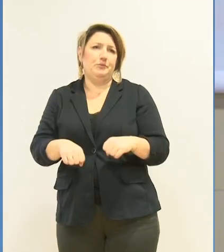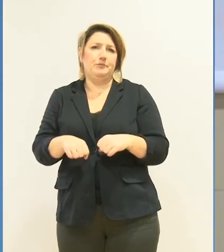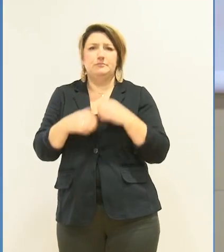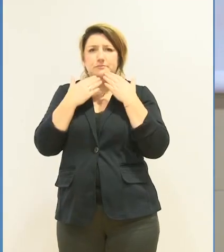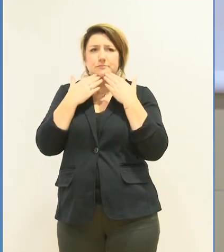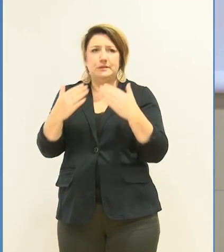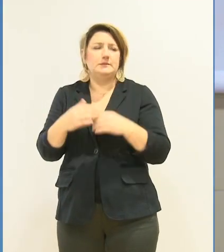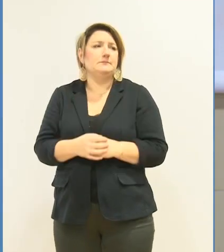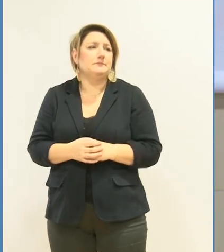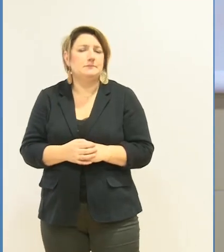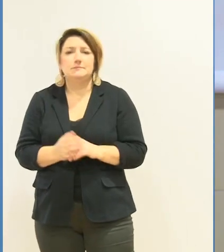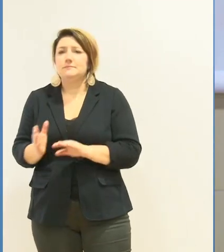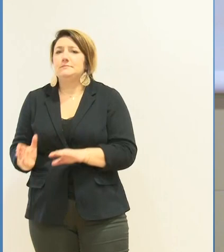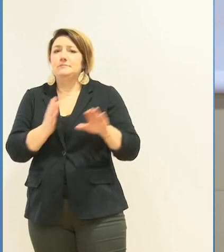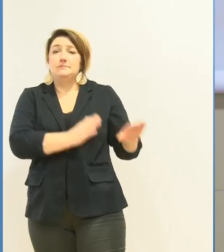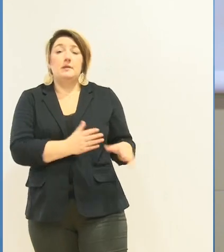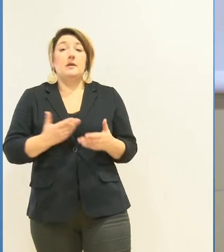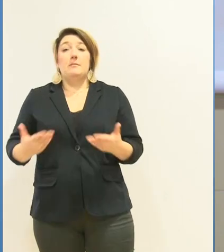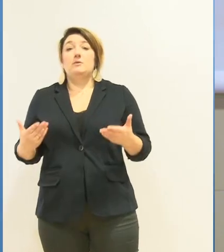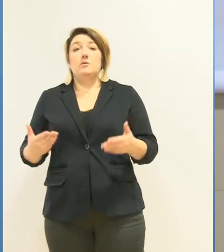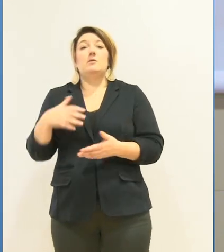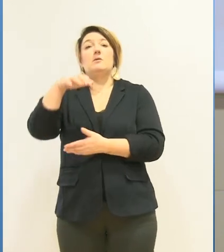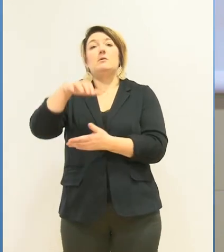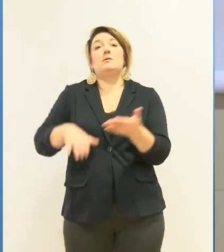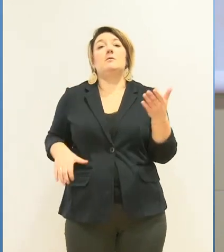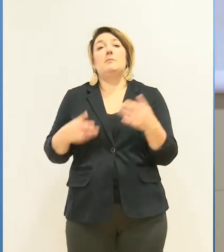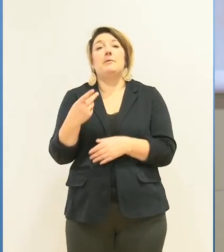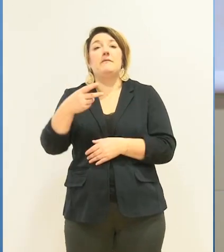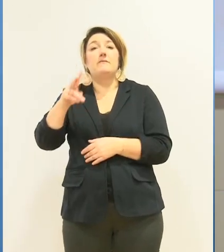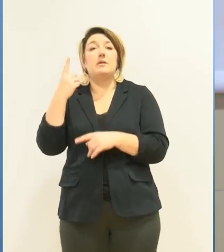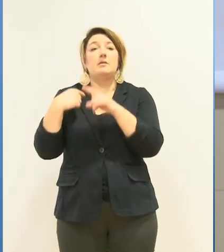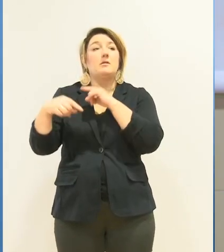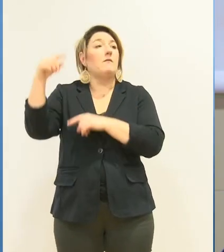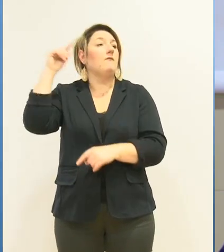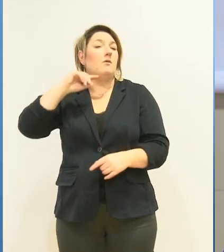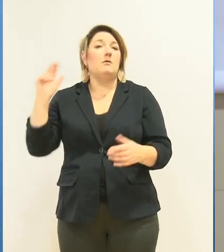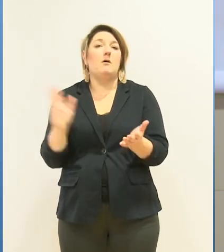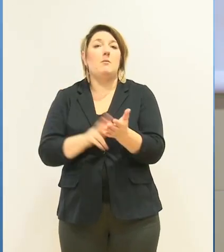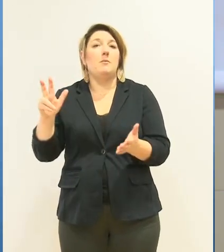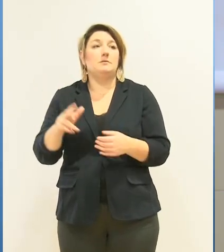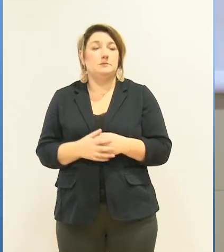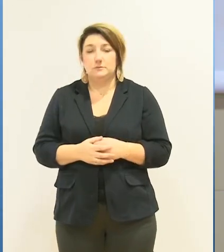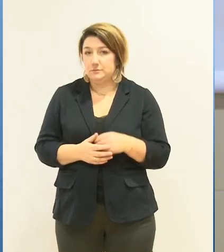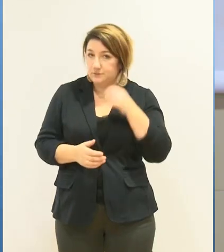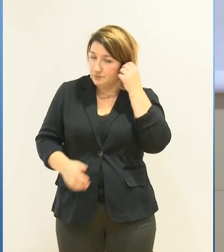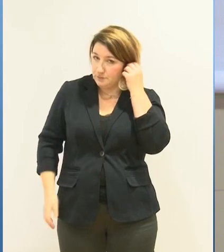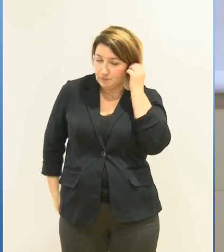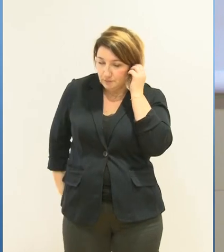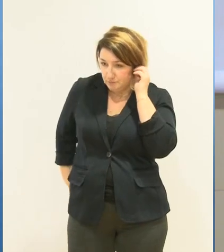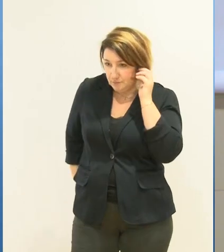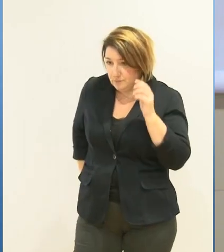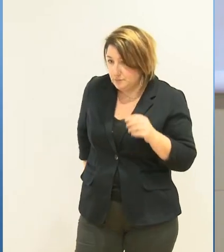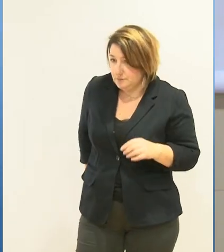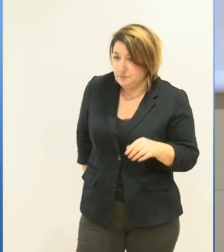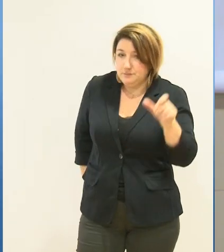nous passons maintenant à l'approbation du procès verbal du dernier conseil municipal y at il des